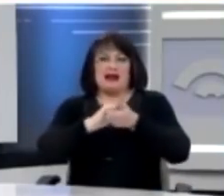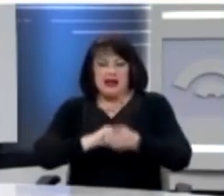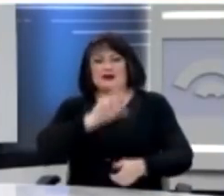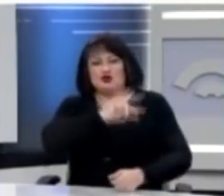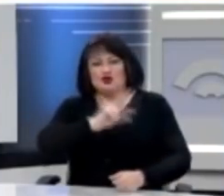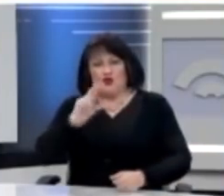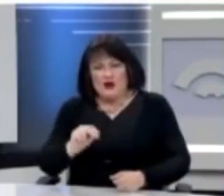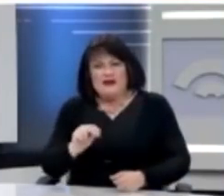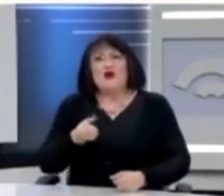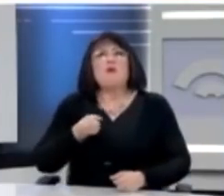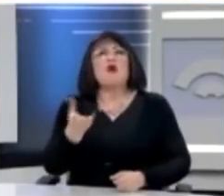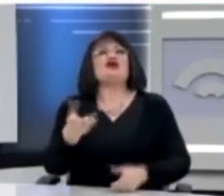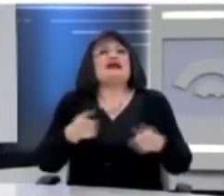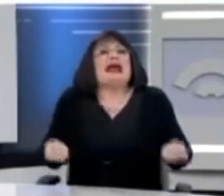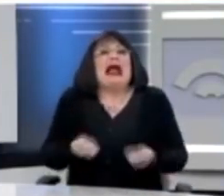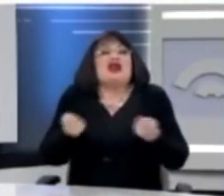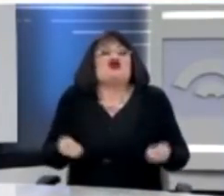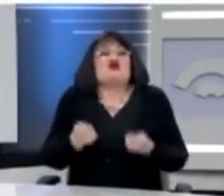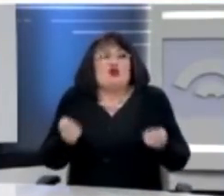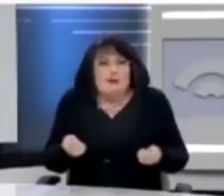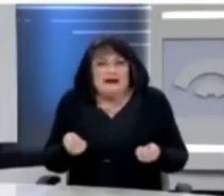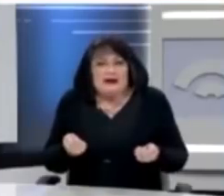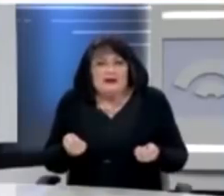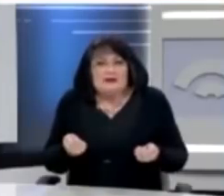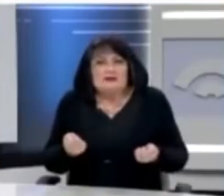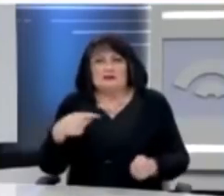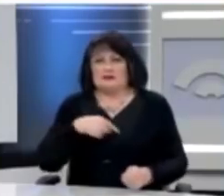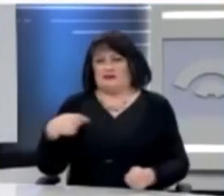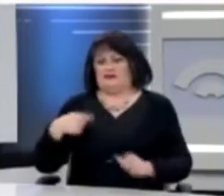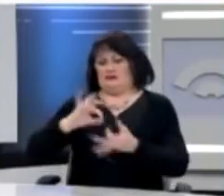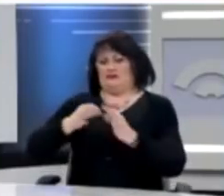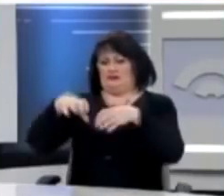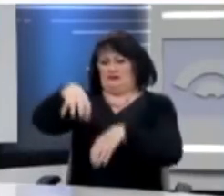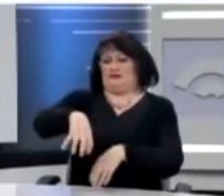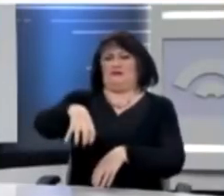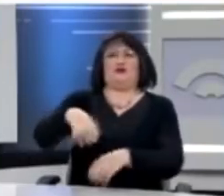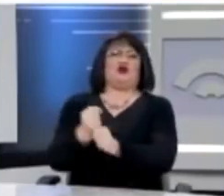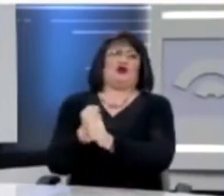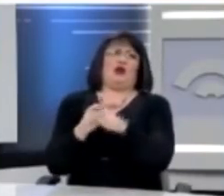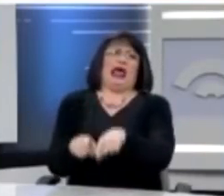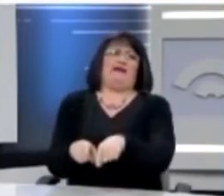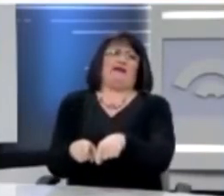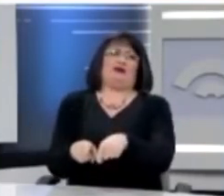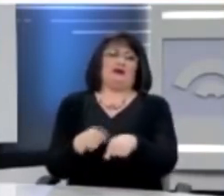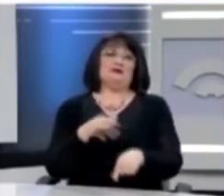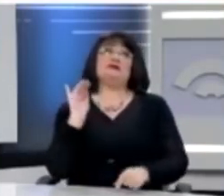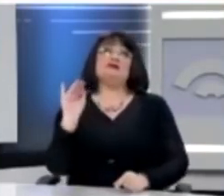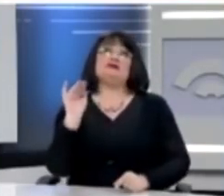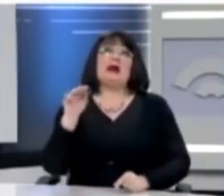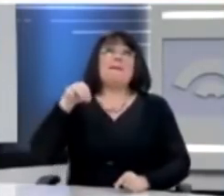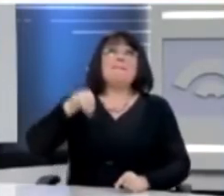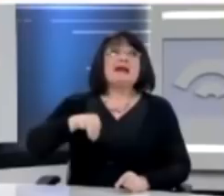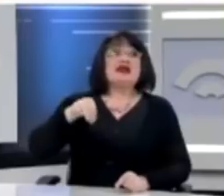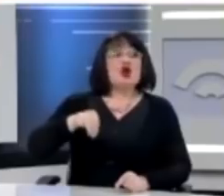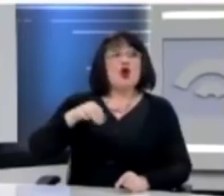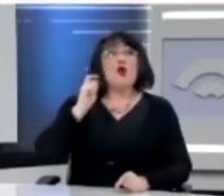των εργαζομένων που αποσχολεί μια εργοδοτική οργάνωση. Ότι τάχα όπως ζητάτε το Μητρώο των